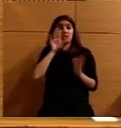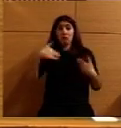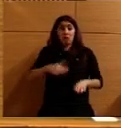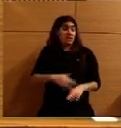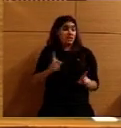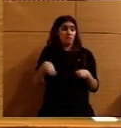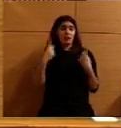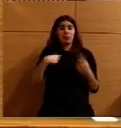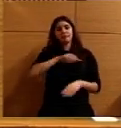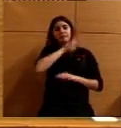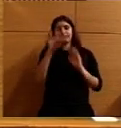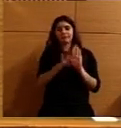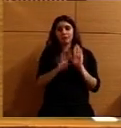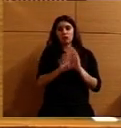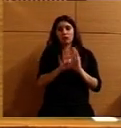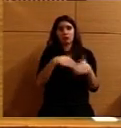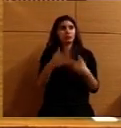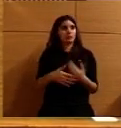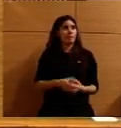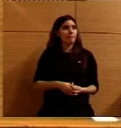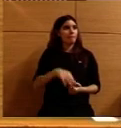que passem per acabant.